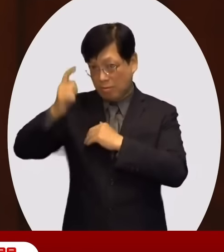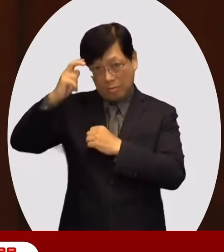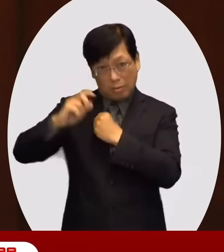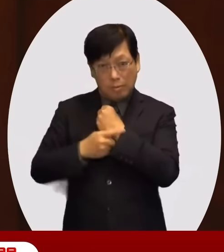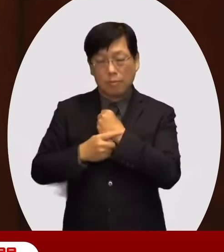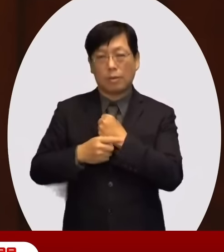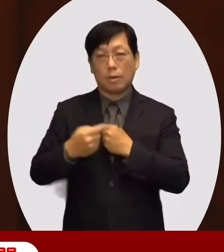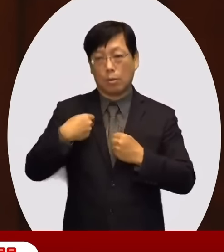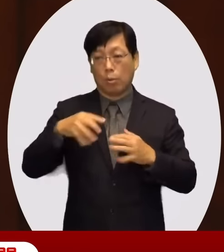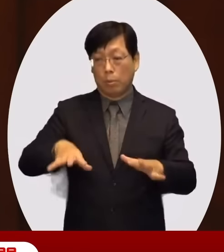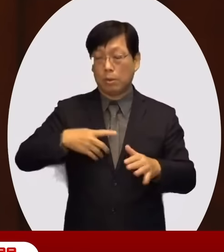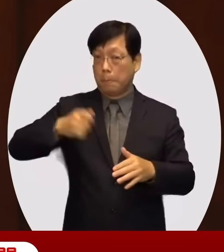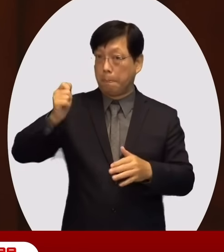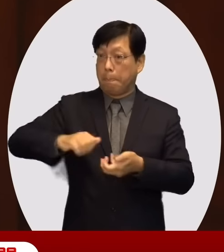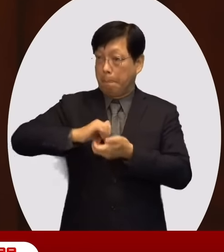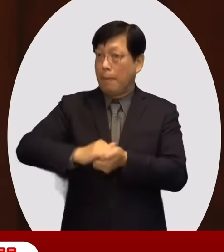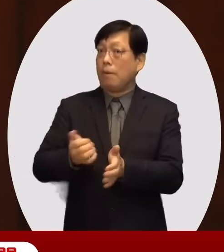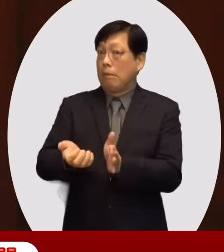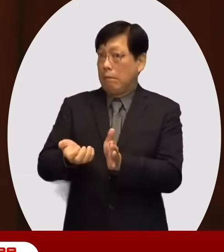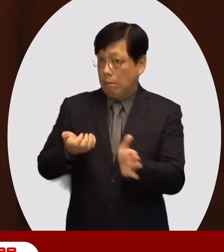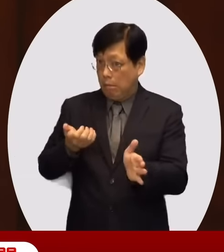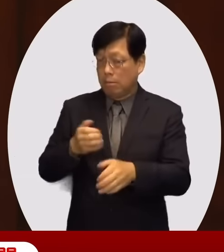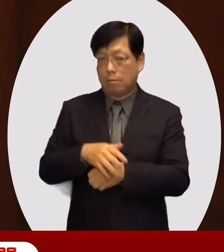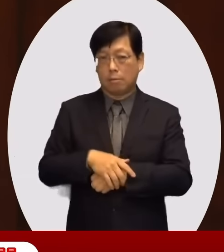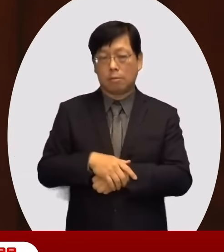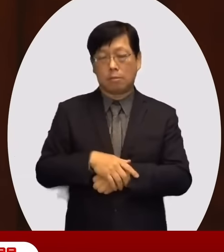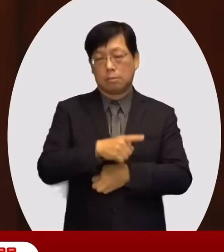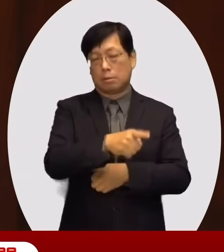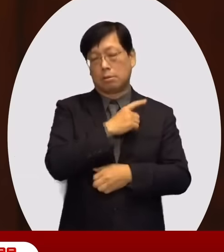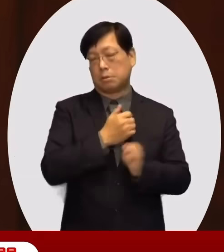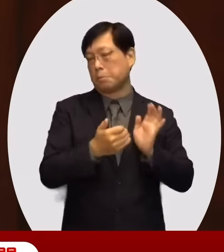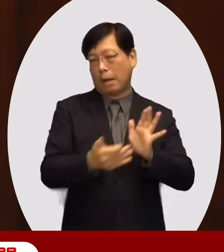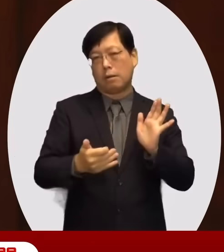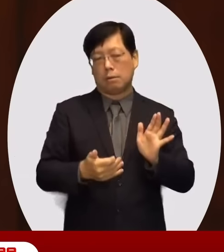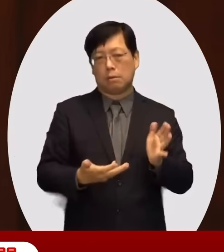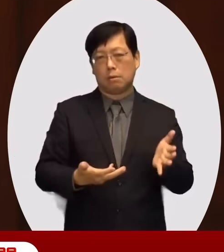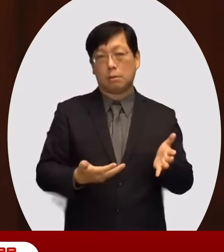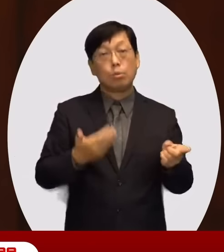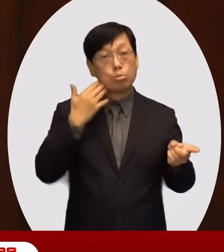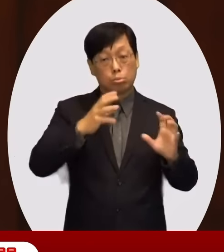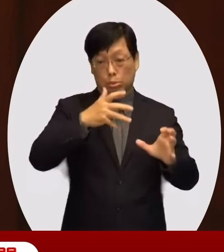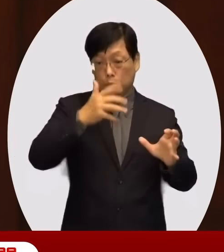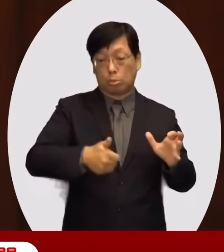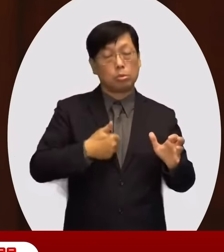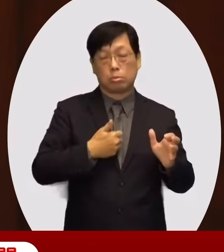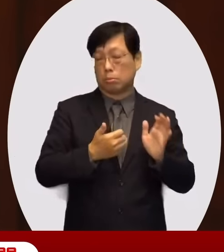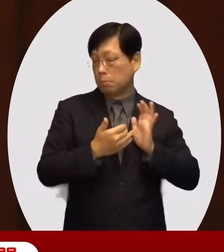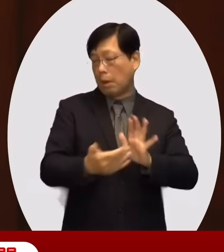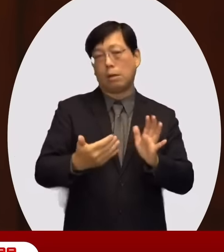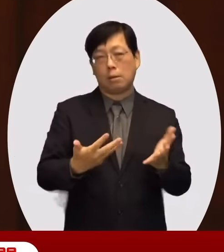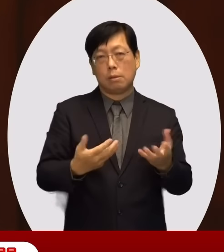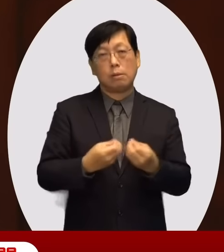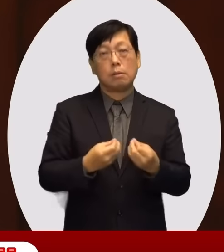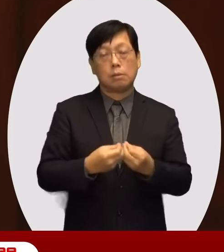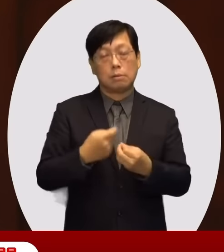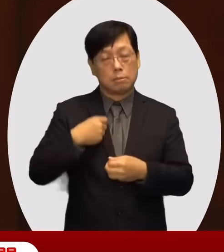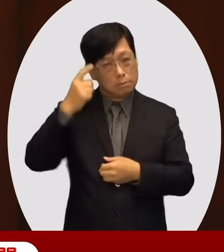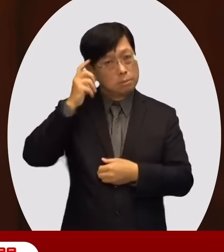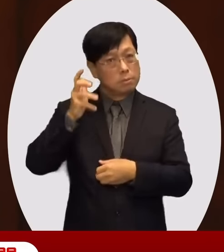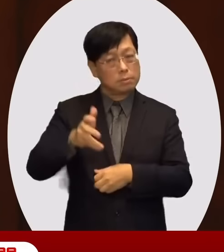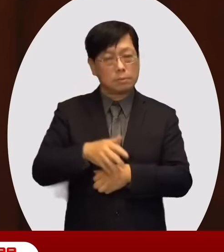此在本庭做成判决前，他拒绝贵院的邀请。好，如果总统的态度是这个样子的话，请